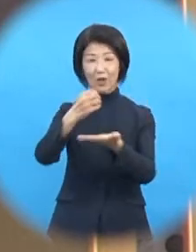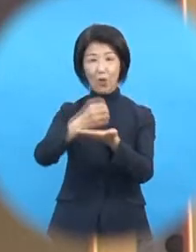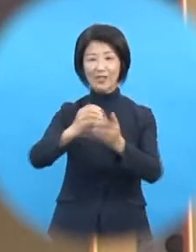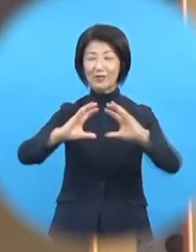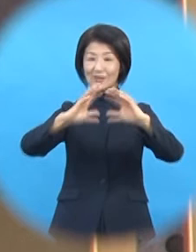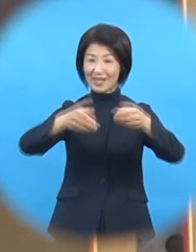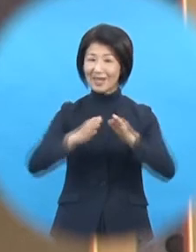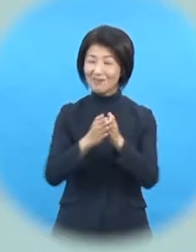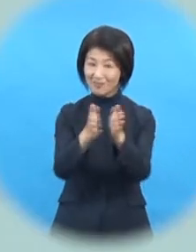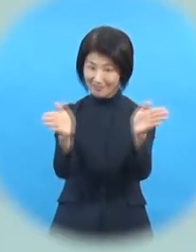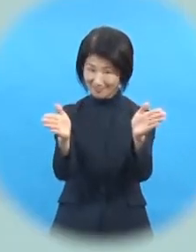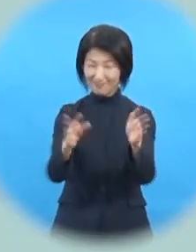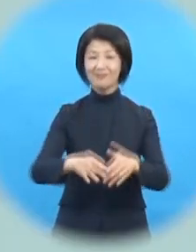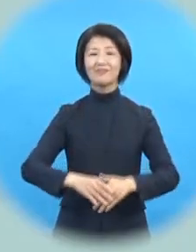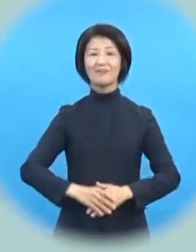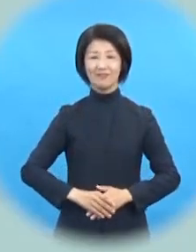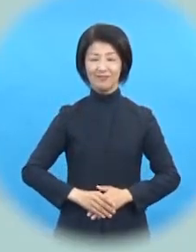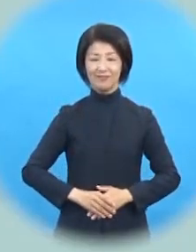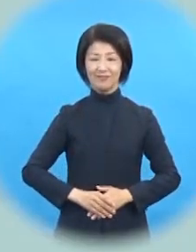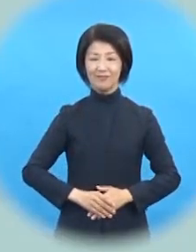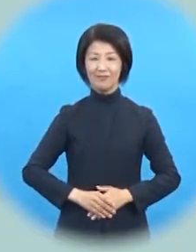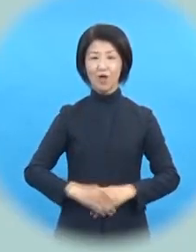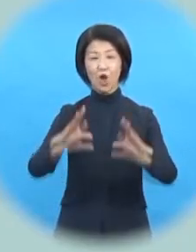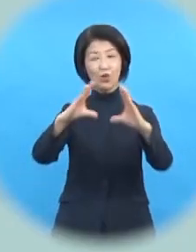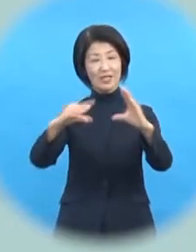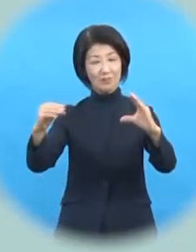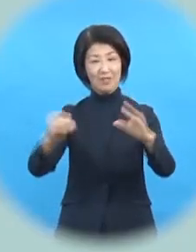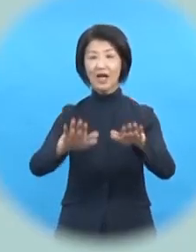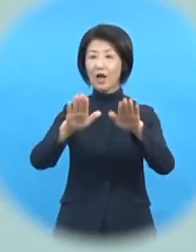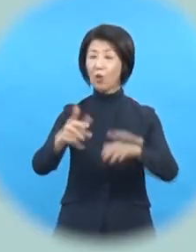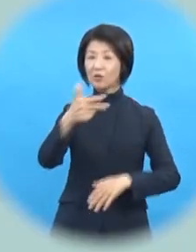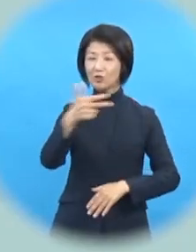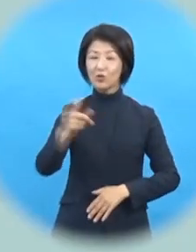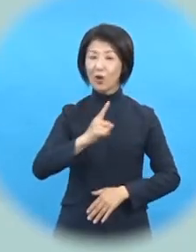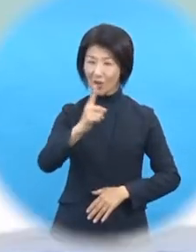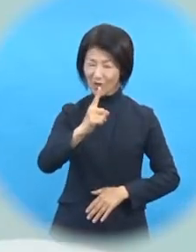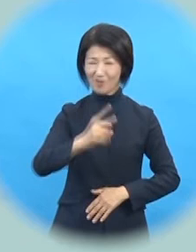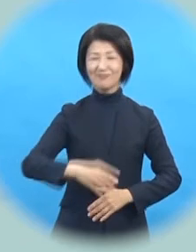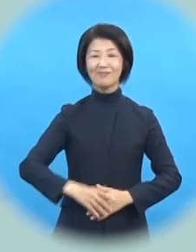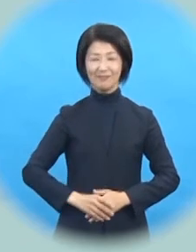ね。ここでフジッピーから今週の一言。